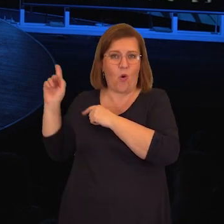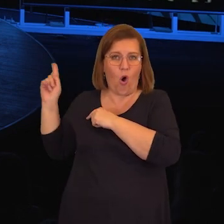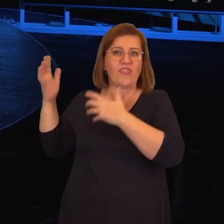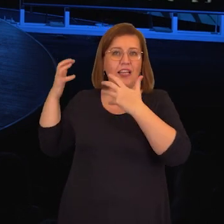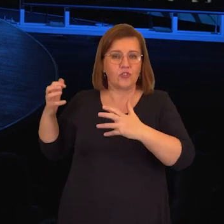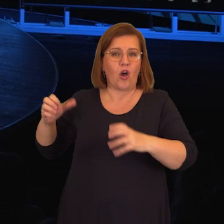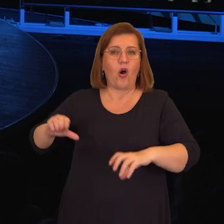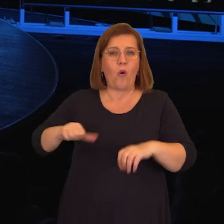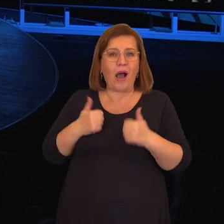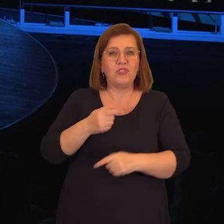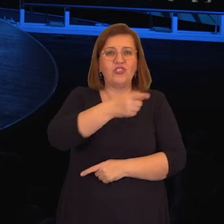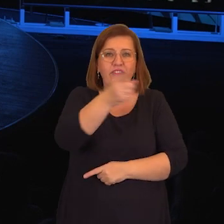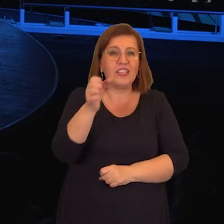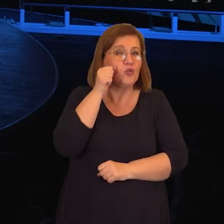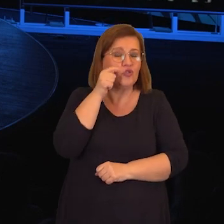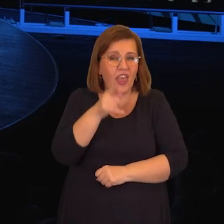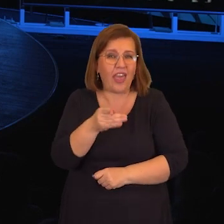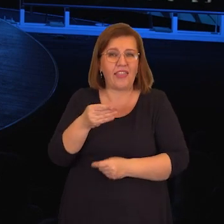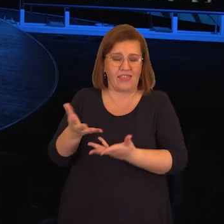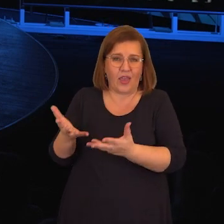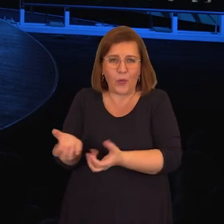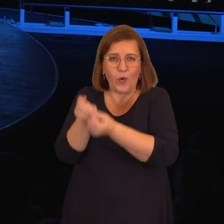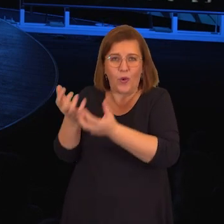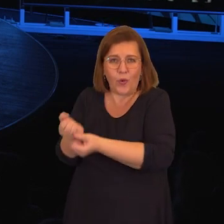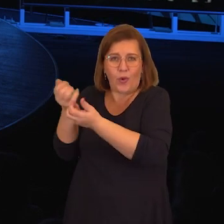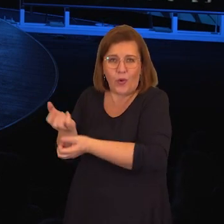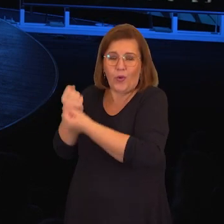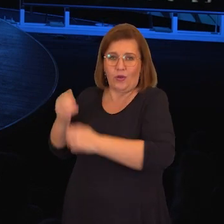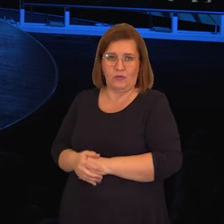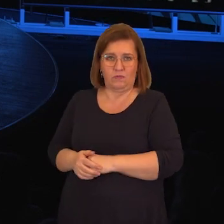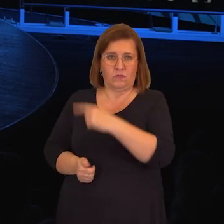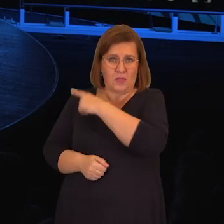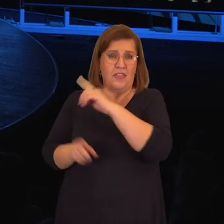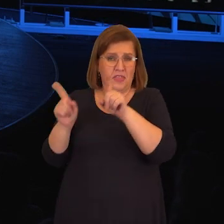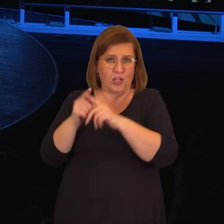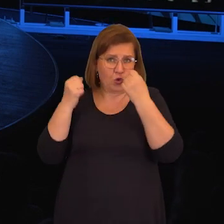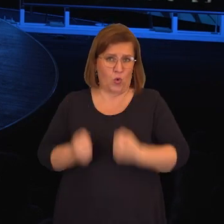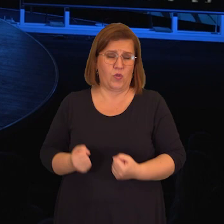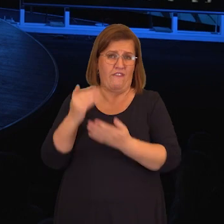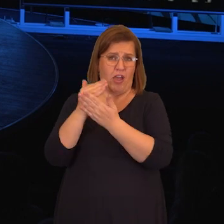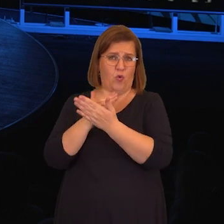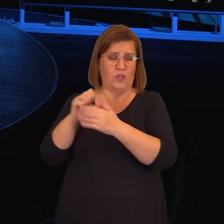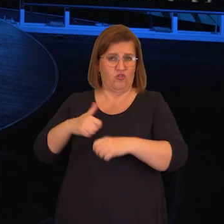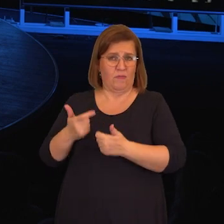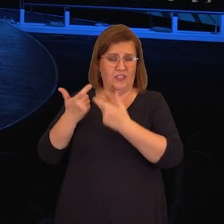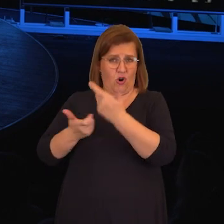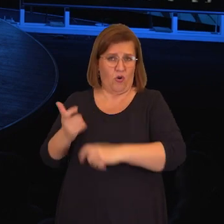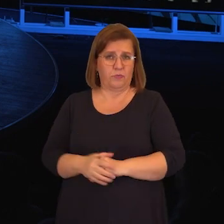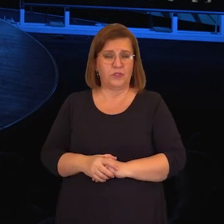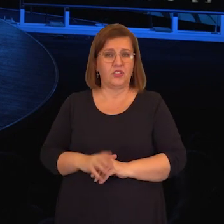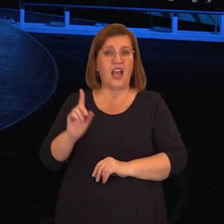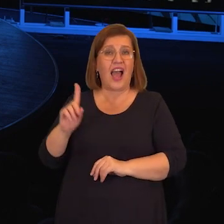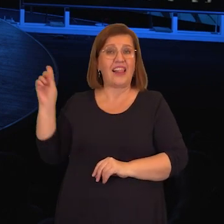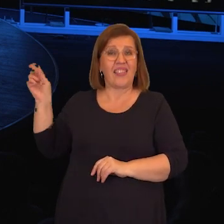byli ich poławiaczami. Te perły także są wytwarzane w trudnych warunkach. Ale te perły są